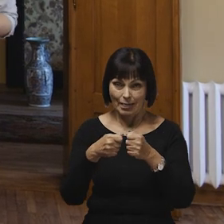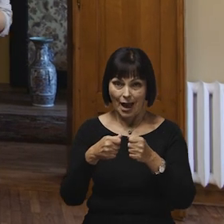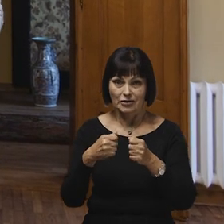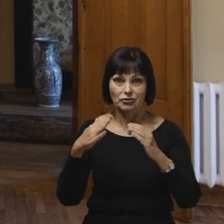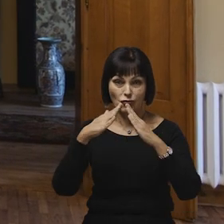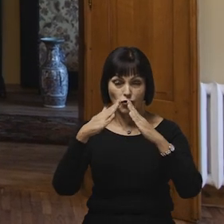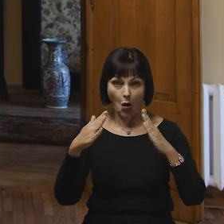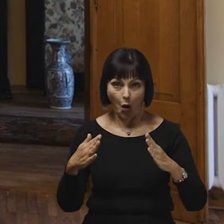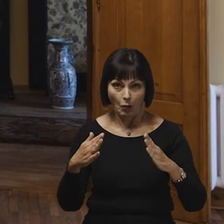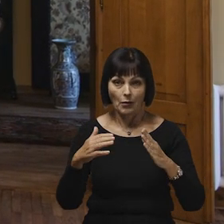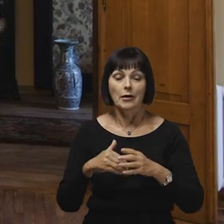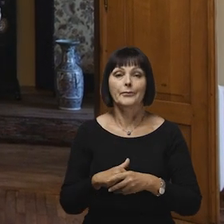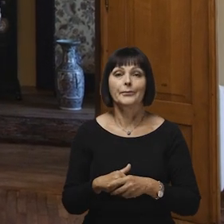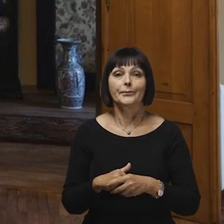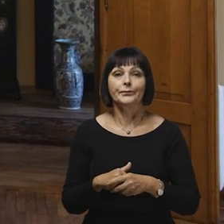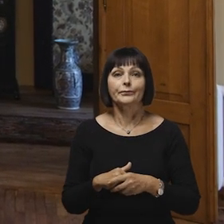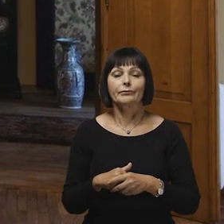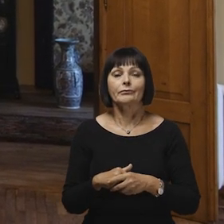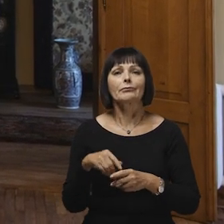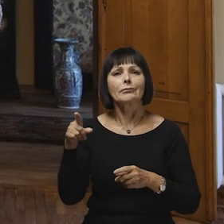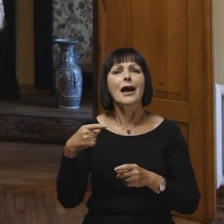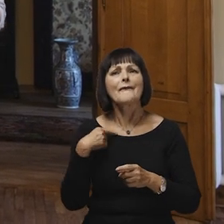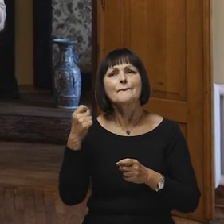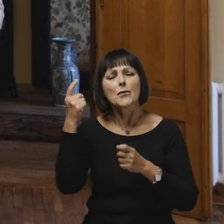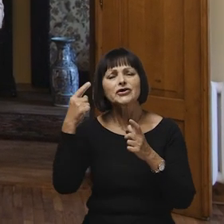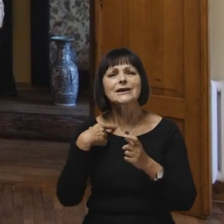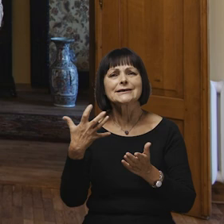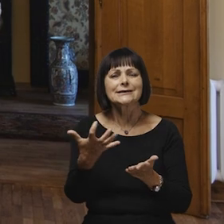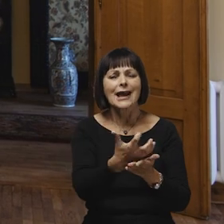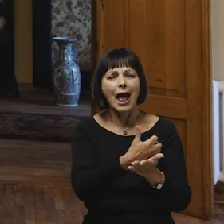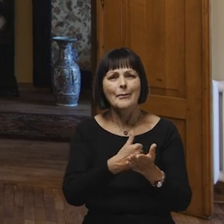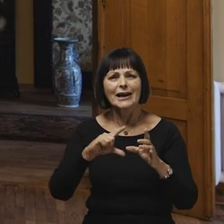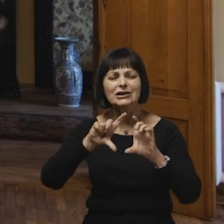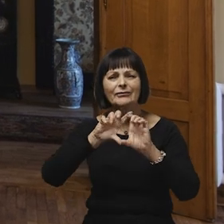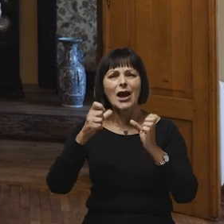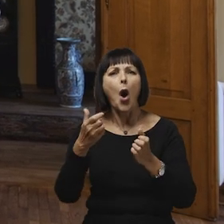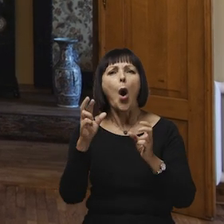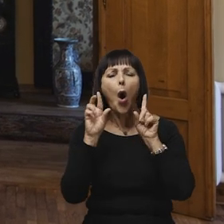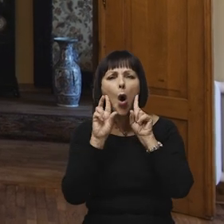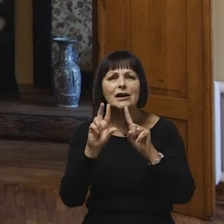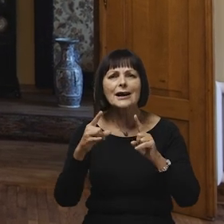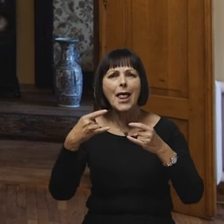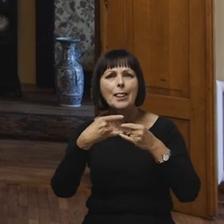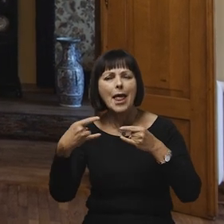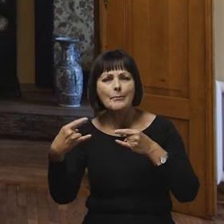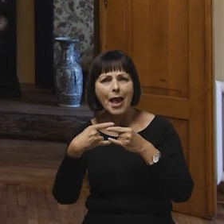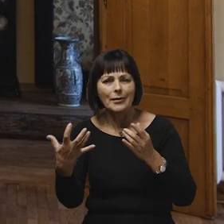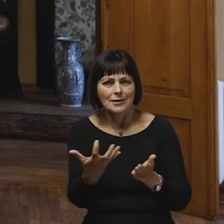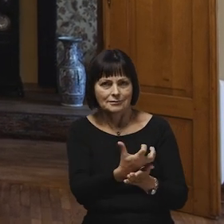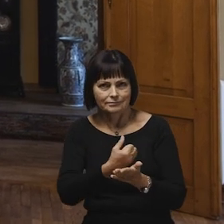dworu przez Kodrębskich, postanowili oni zabrać część oryginalnego wyposażenia dworu ze